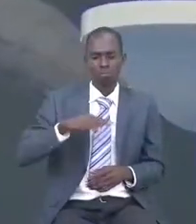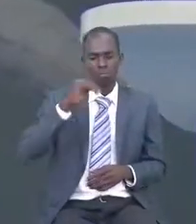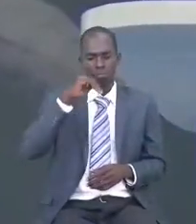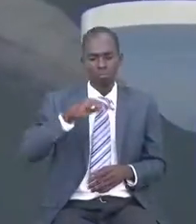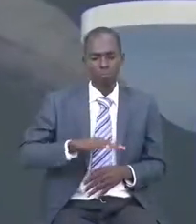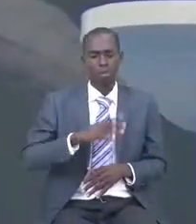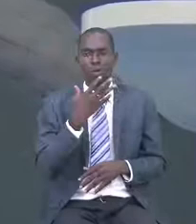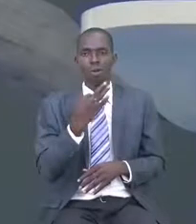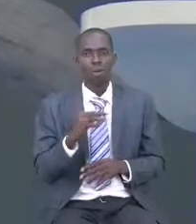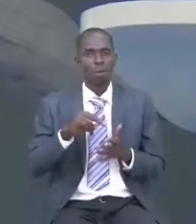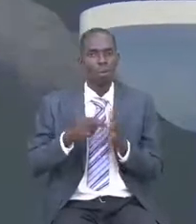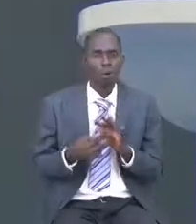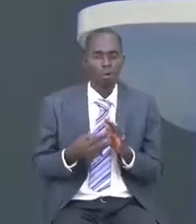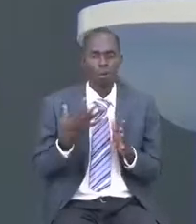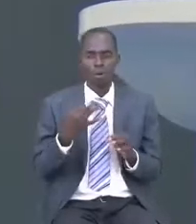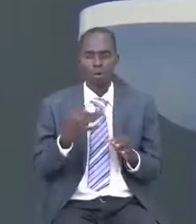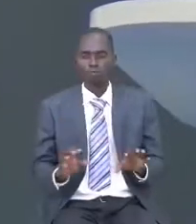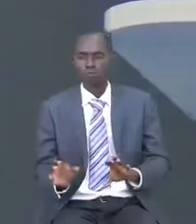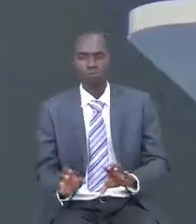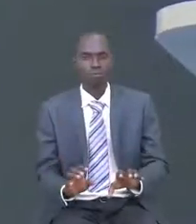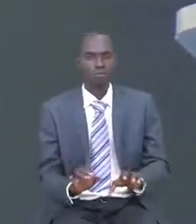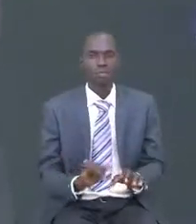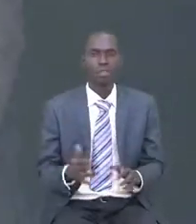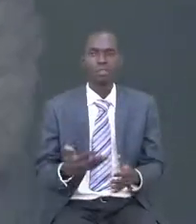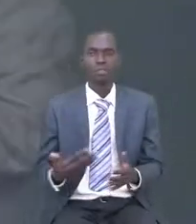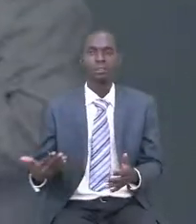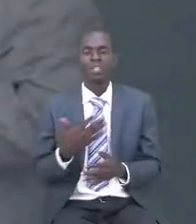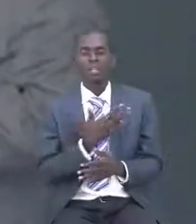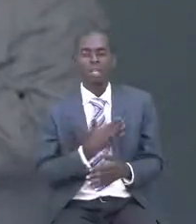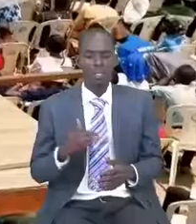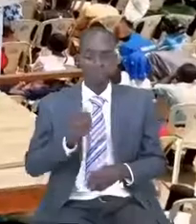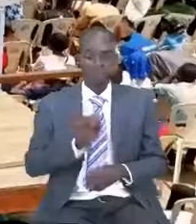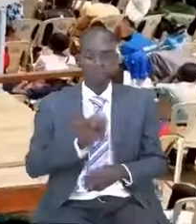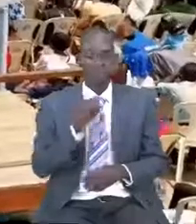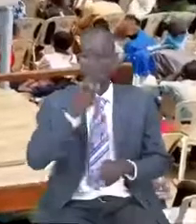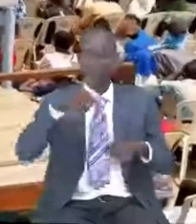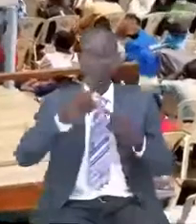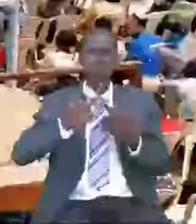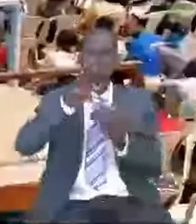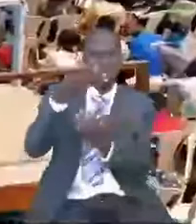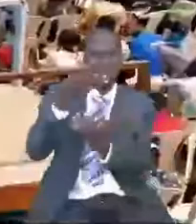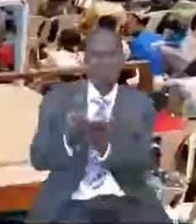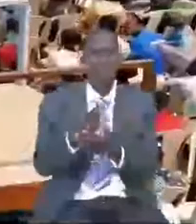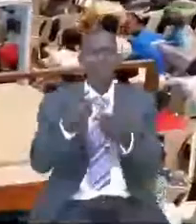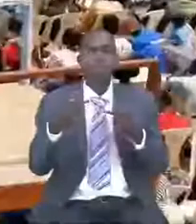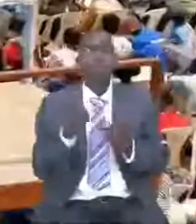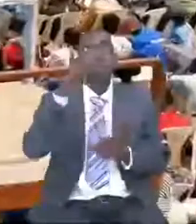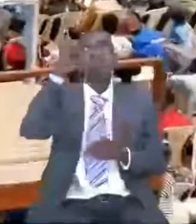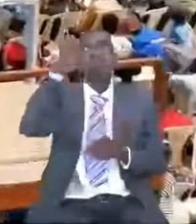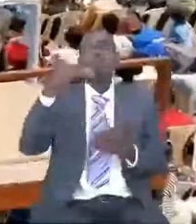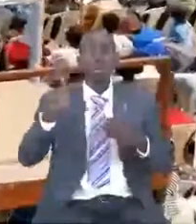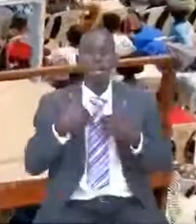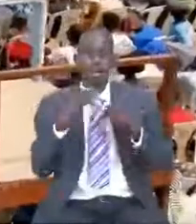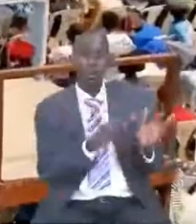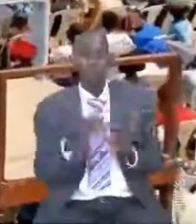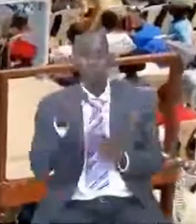de performance. Et je vais atteindre la destination qu'il a établie pour moi. » Ton